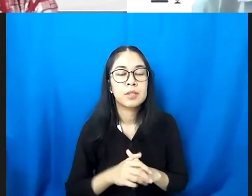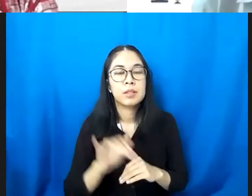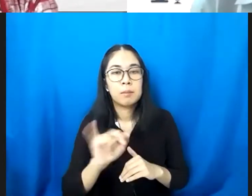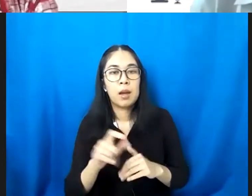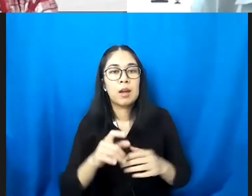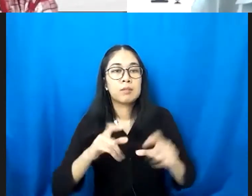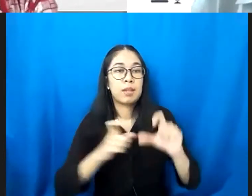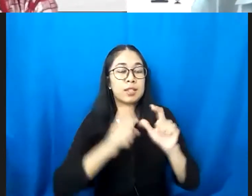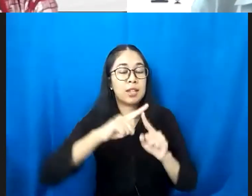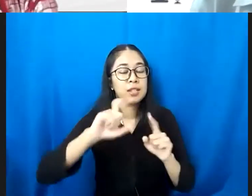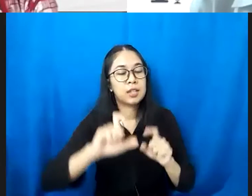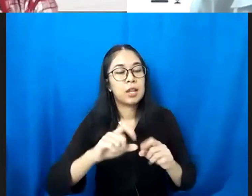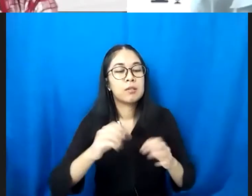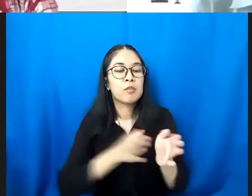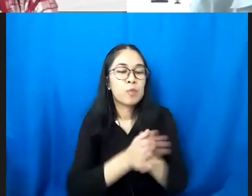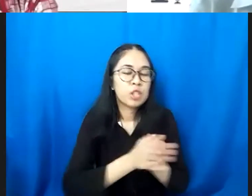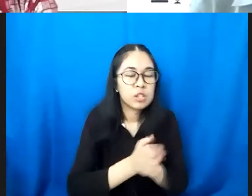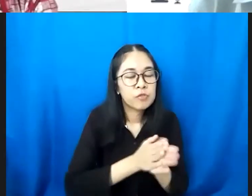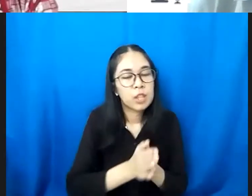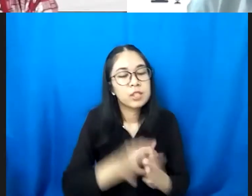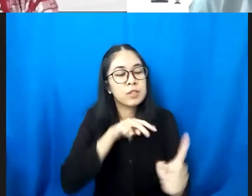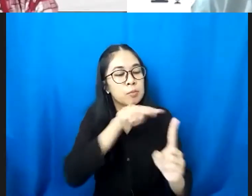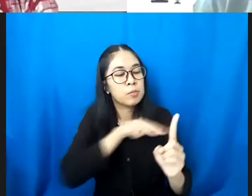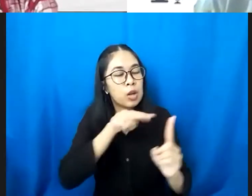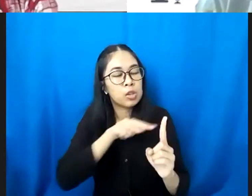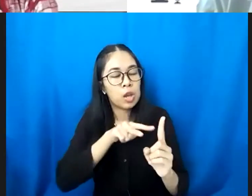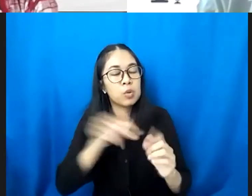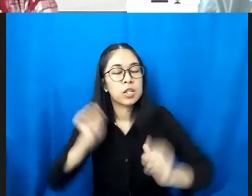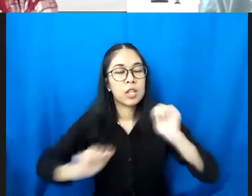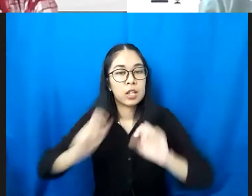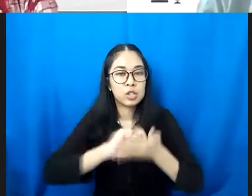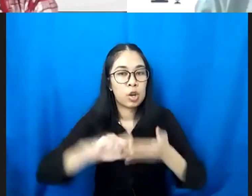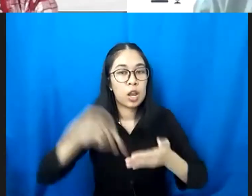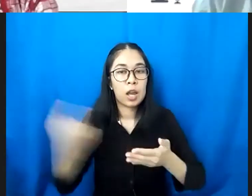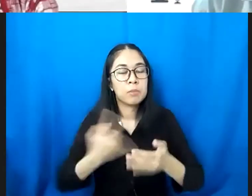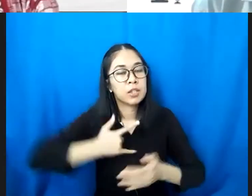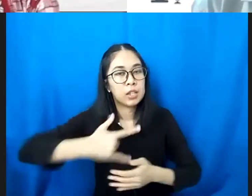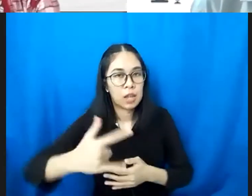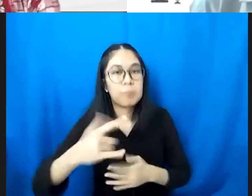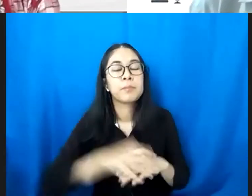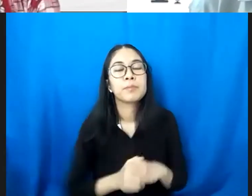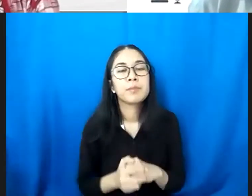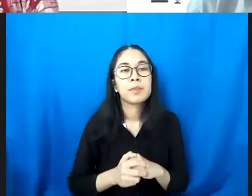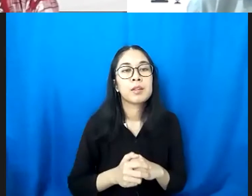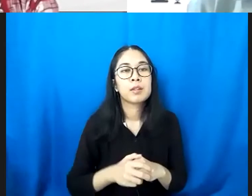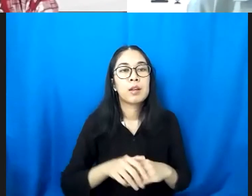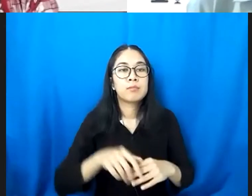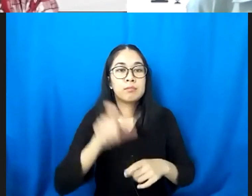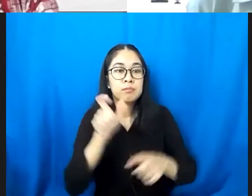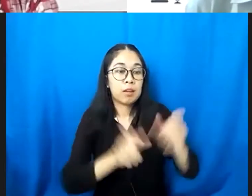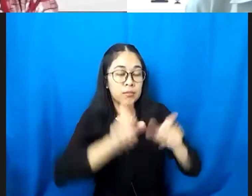tetap memotivasi dan memantau kegiatan kami di sekolah. Dan pihak-pihak lainnya dapat membantu kami